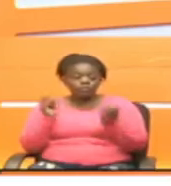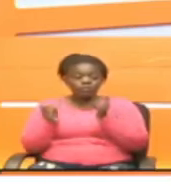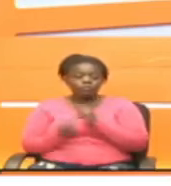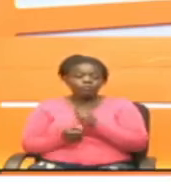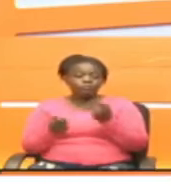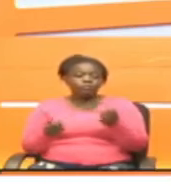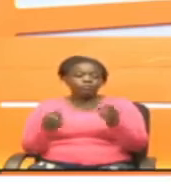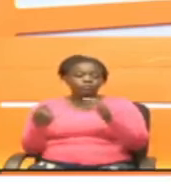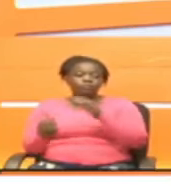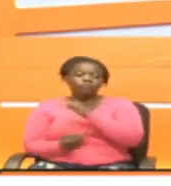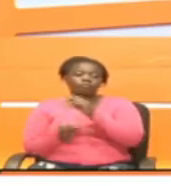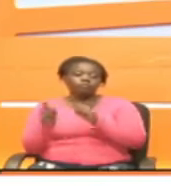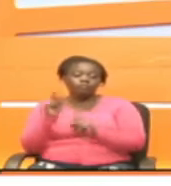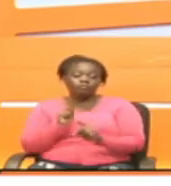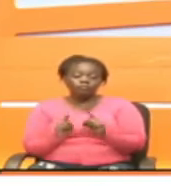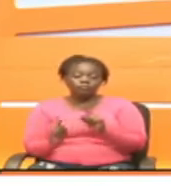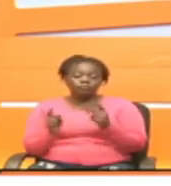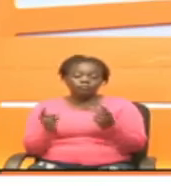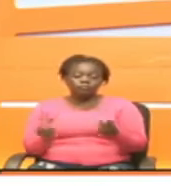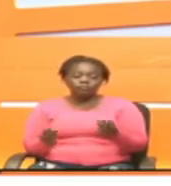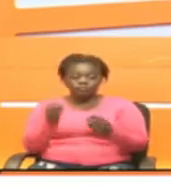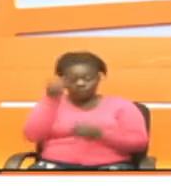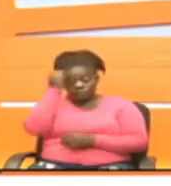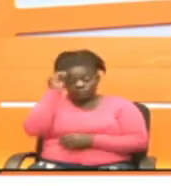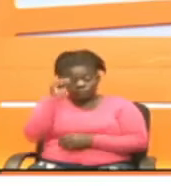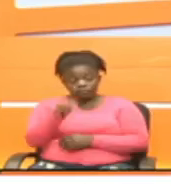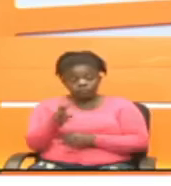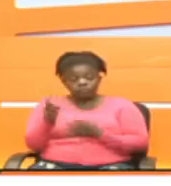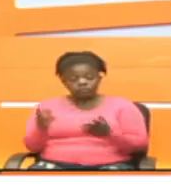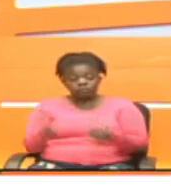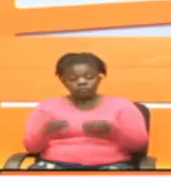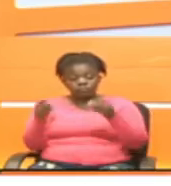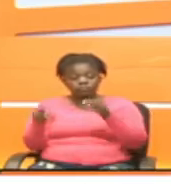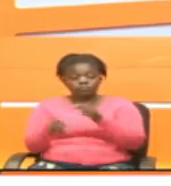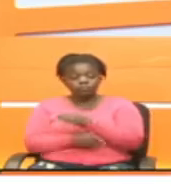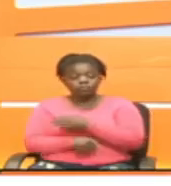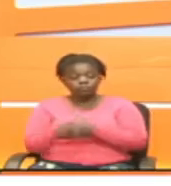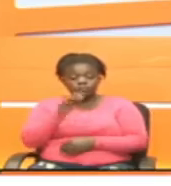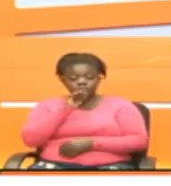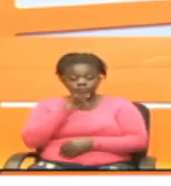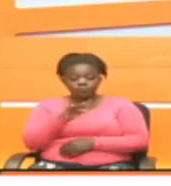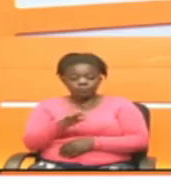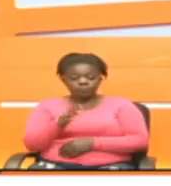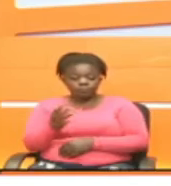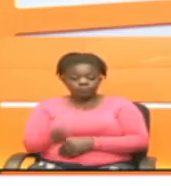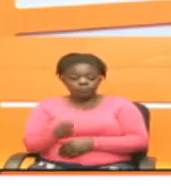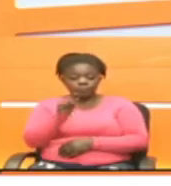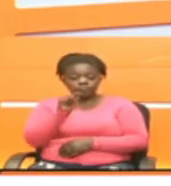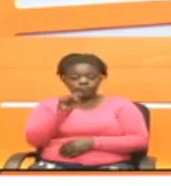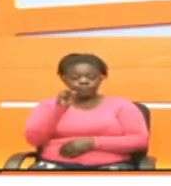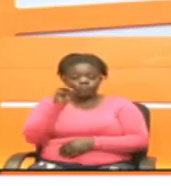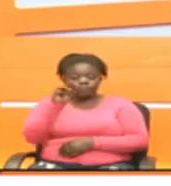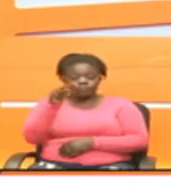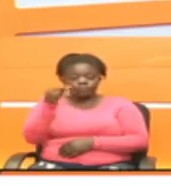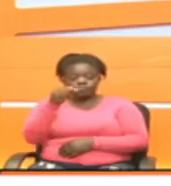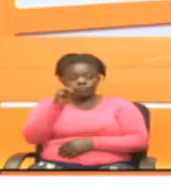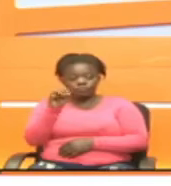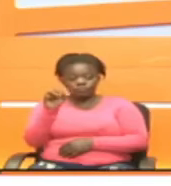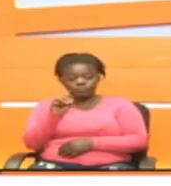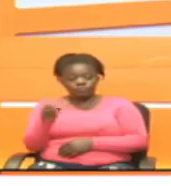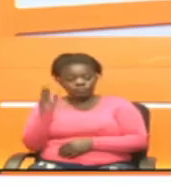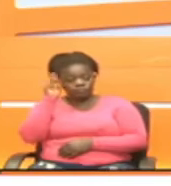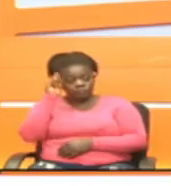okukyusa embeera z'abantu. Obubaka buno pulezidenti abutisse omumyuka wa sipiika Thomas Tayebwa mu kujjukira